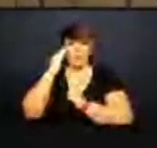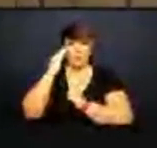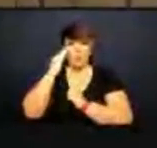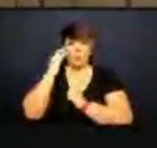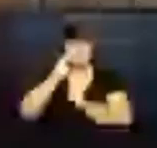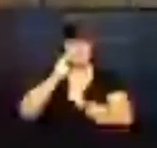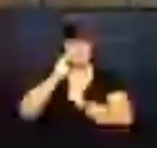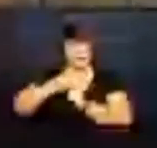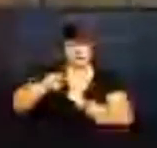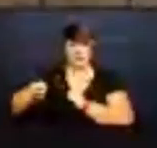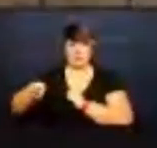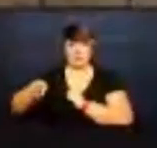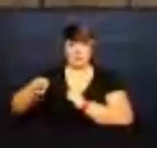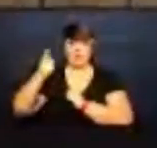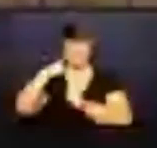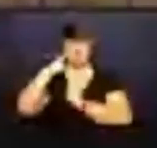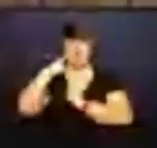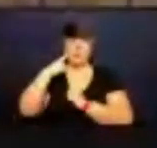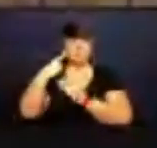swala la usawa.